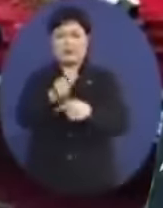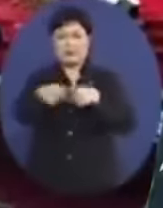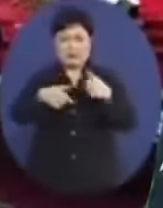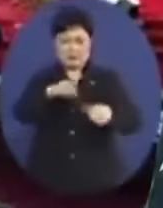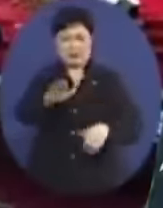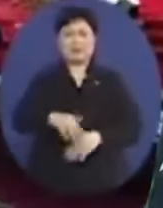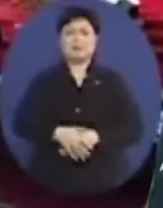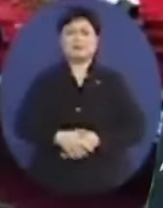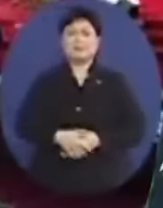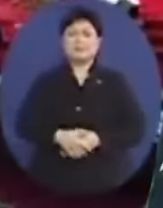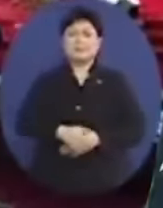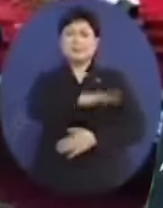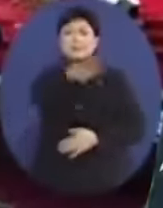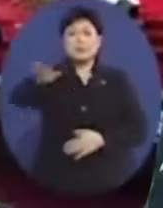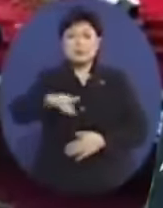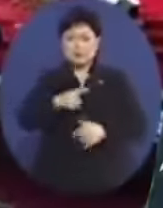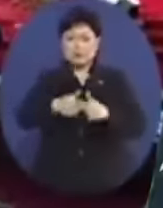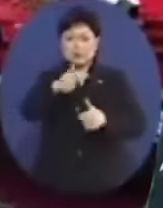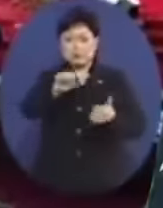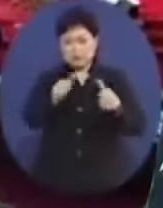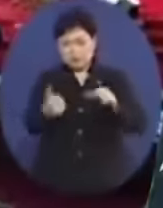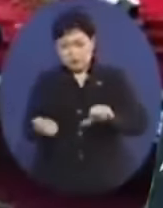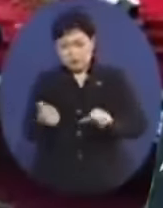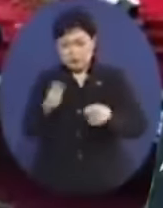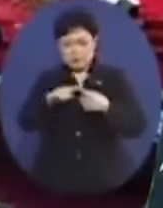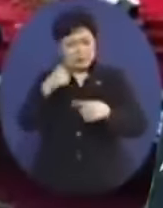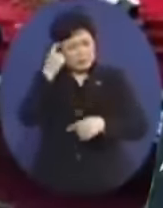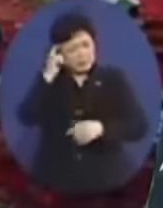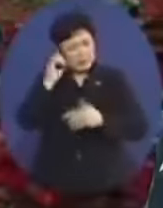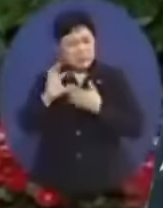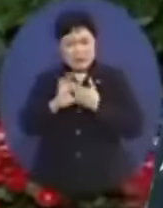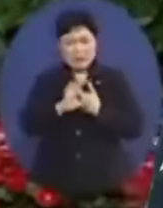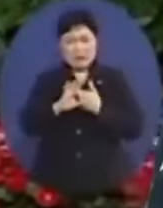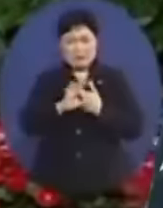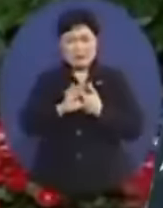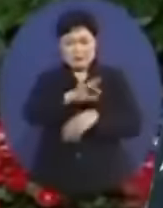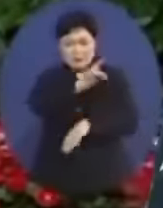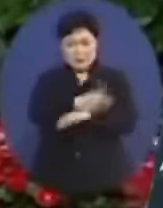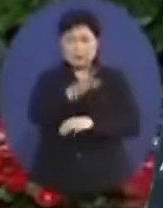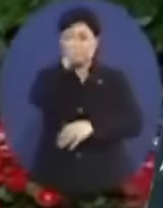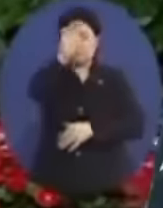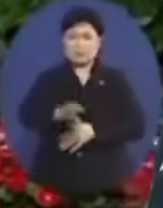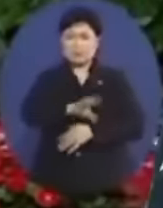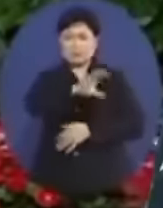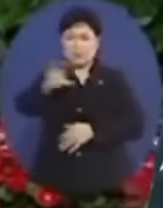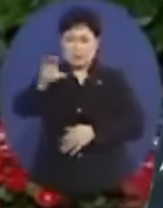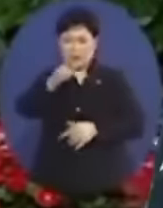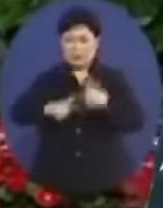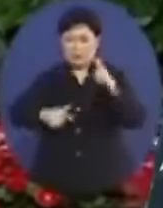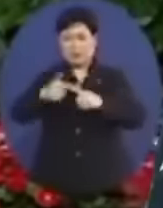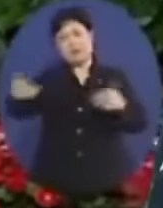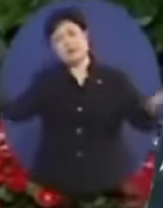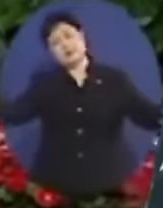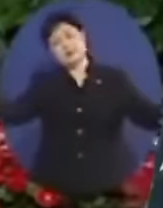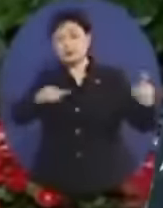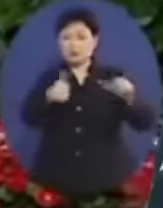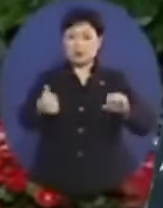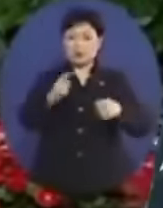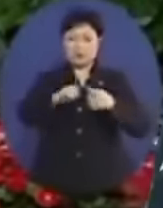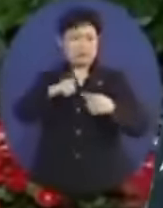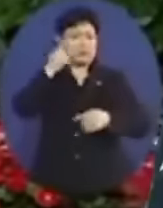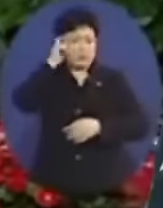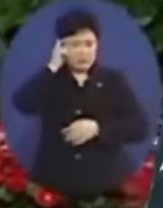나가니라 우리는 예수님의 죽음을 생각하면 거의 단순히 십자가 형틀에 달려서 돌아가신 것을